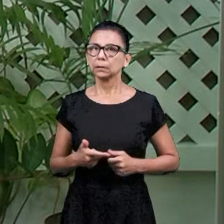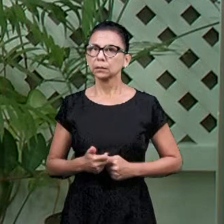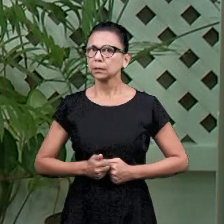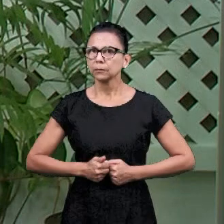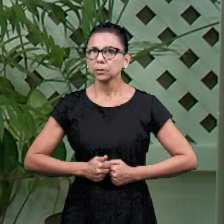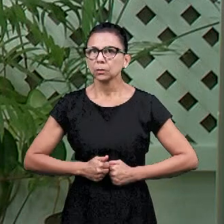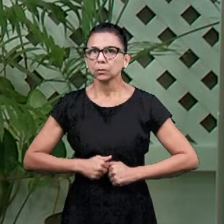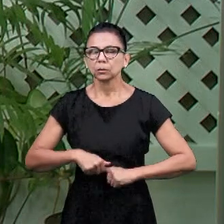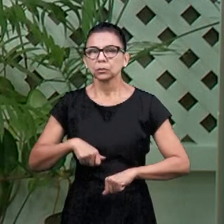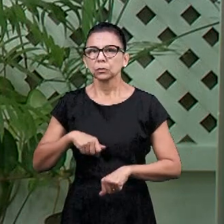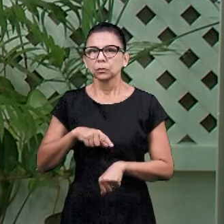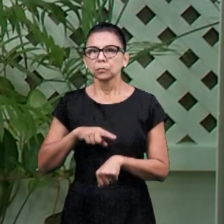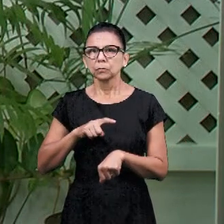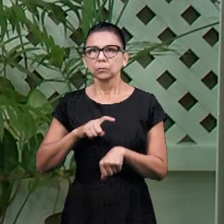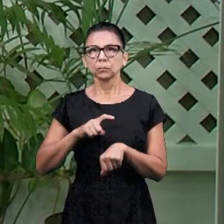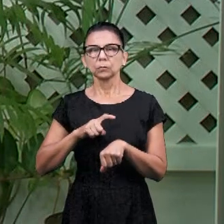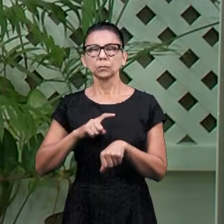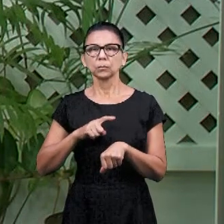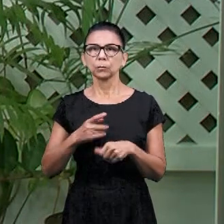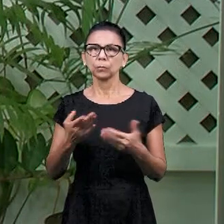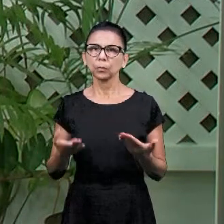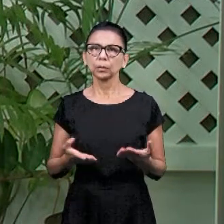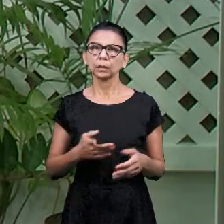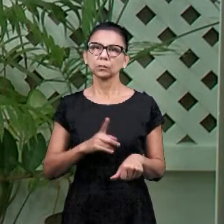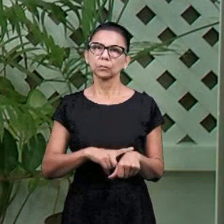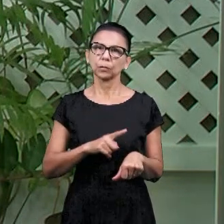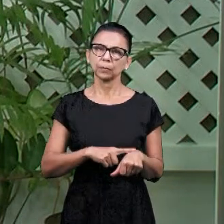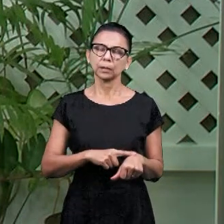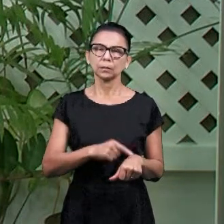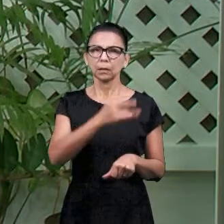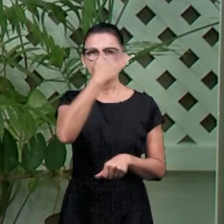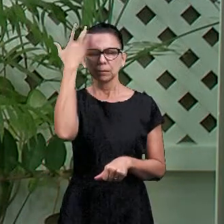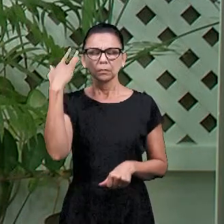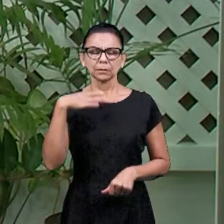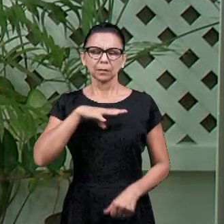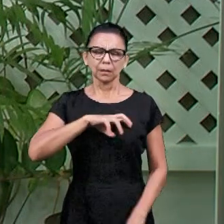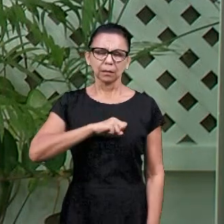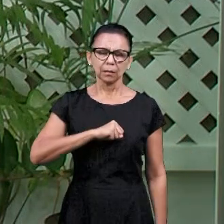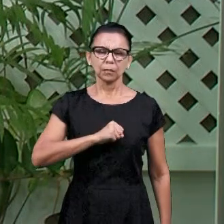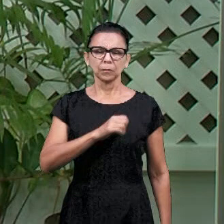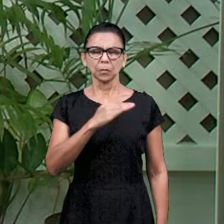témoignage extraordinaire. Devant un passage